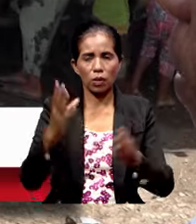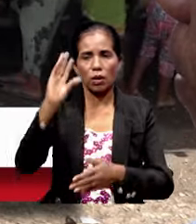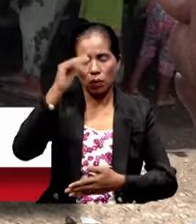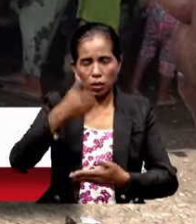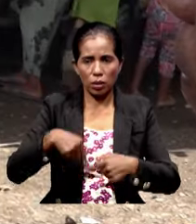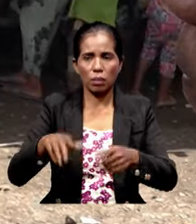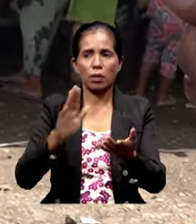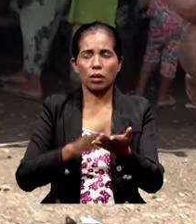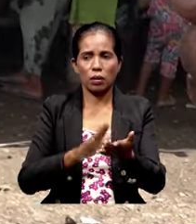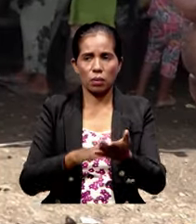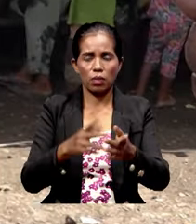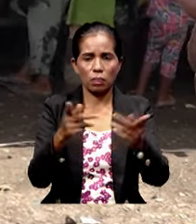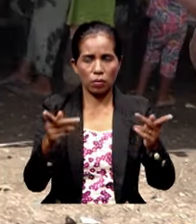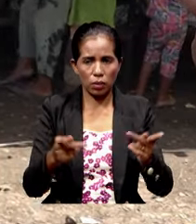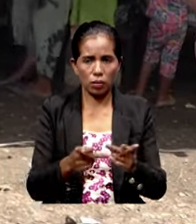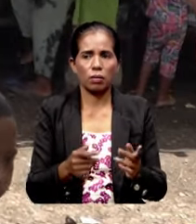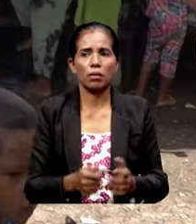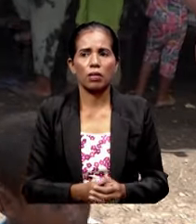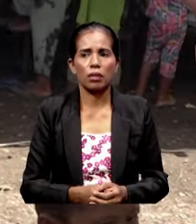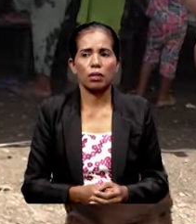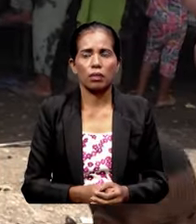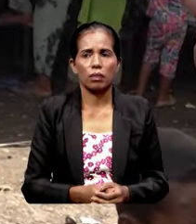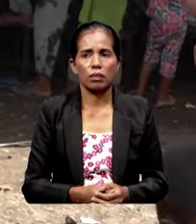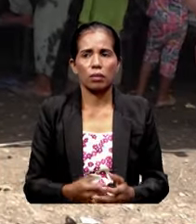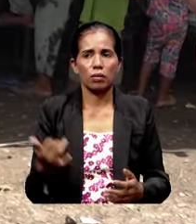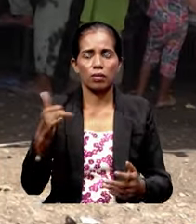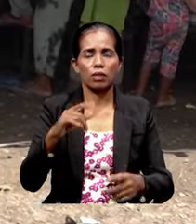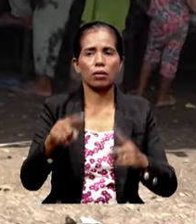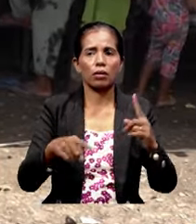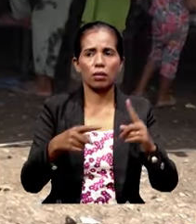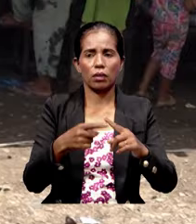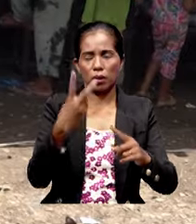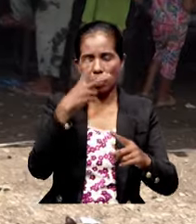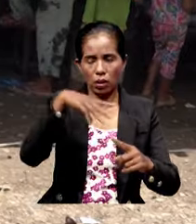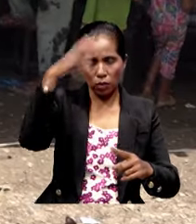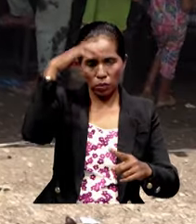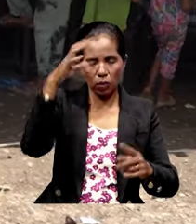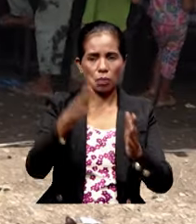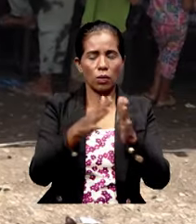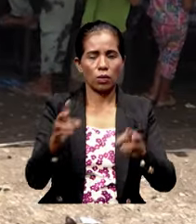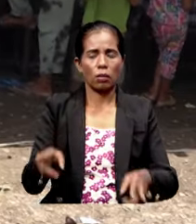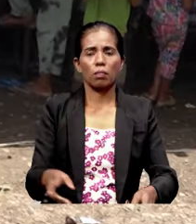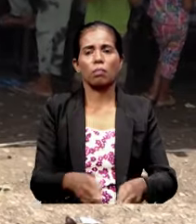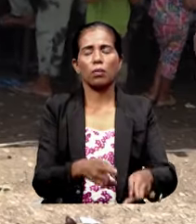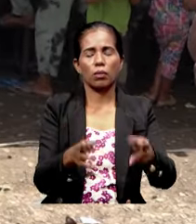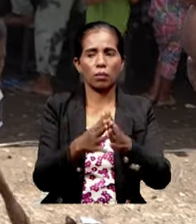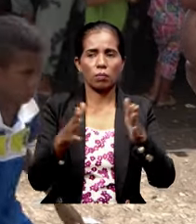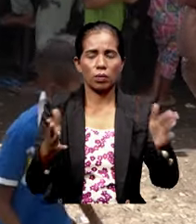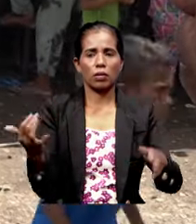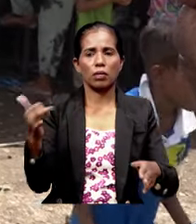ya posto ka yanebe então sira bahira hare udam bot mota bot ne sira sempre